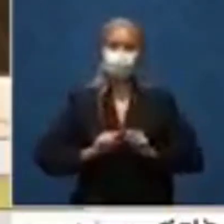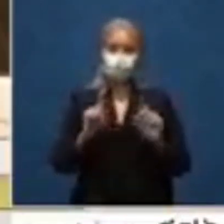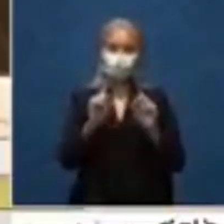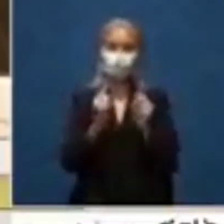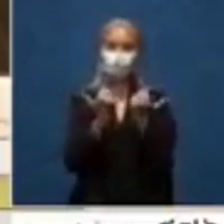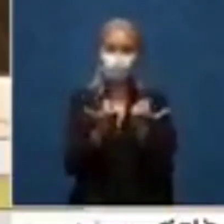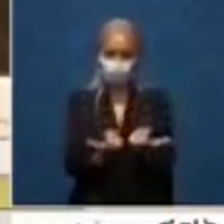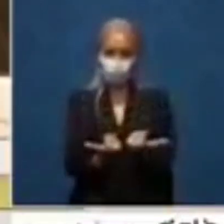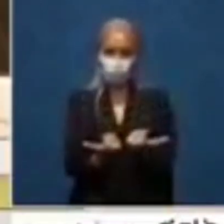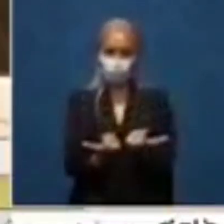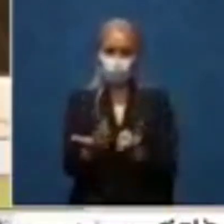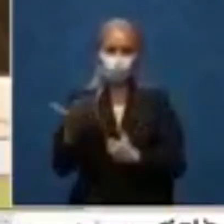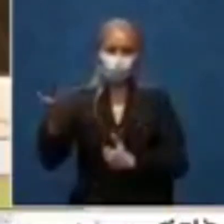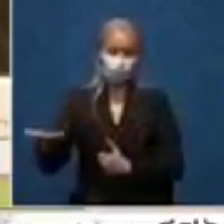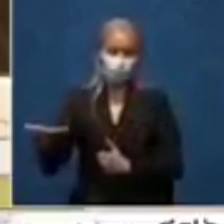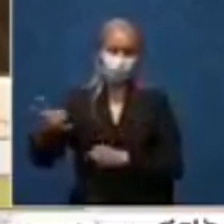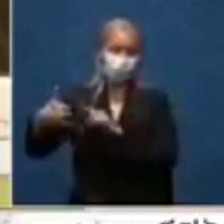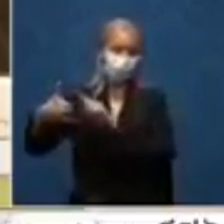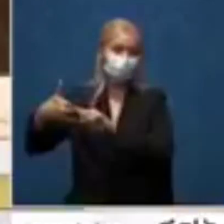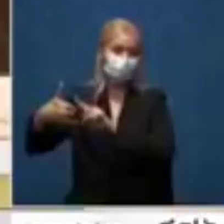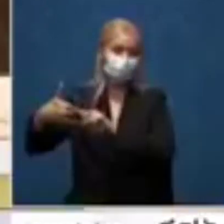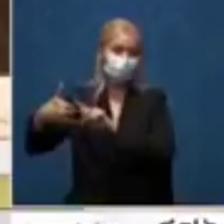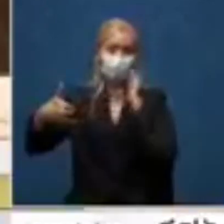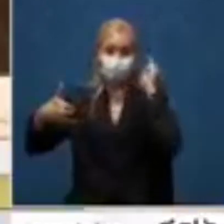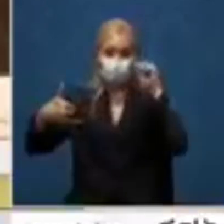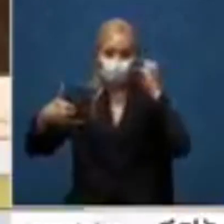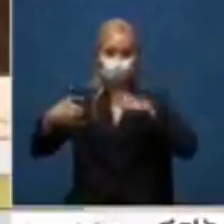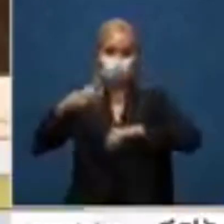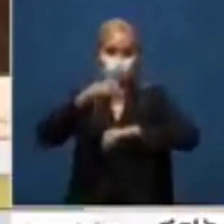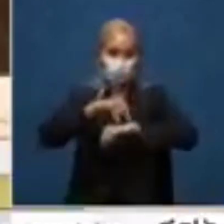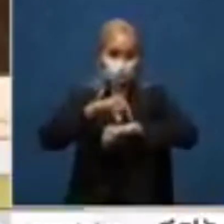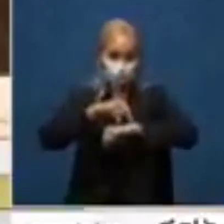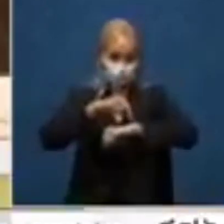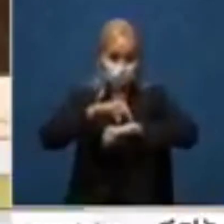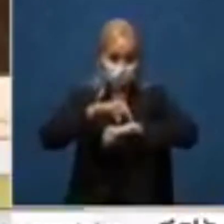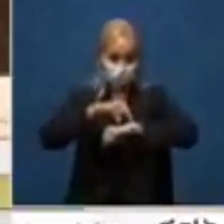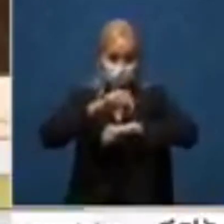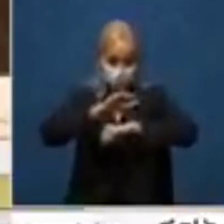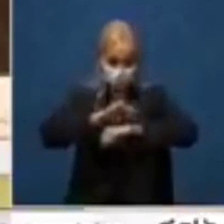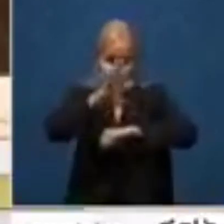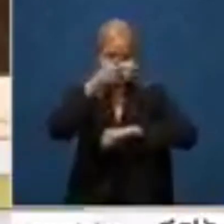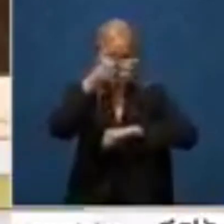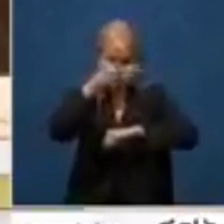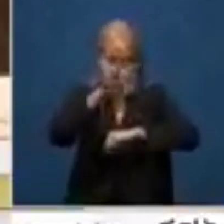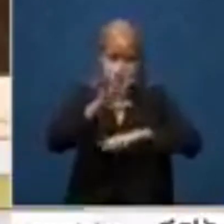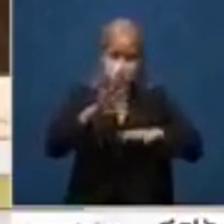าเกินไปแล้วนะครับเลขอย่างก็คือพยายามที่จะโยงถึงเรื่องเมื่อว